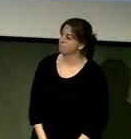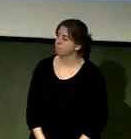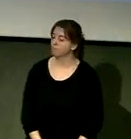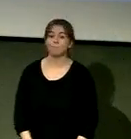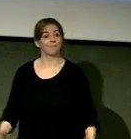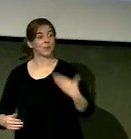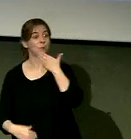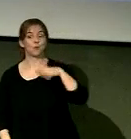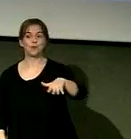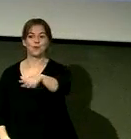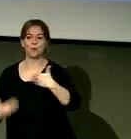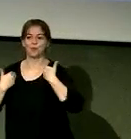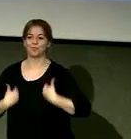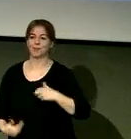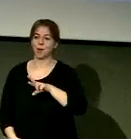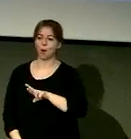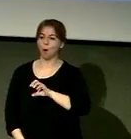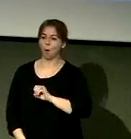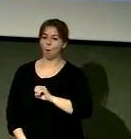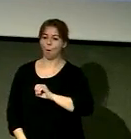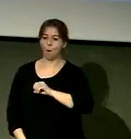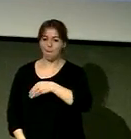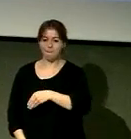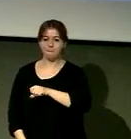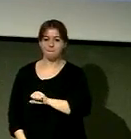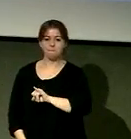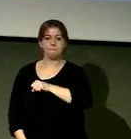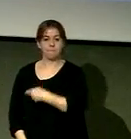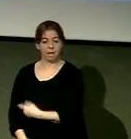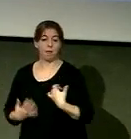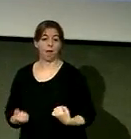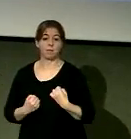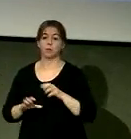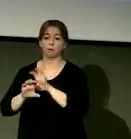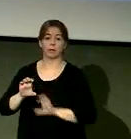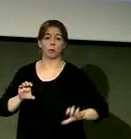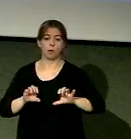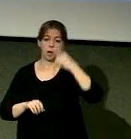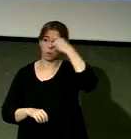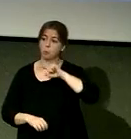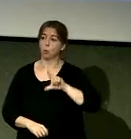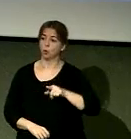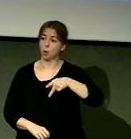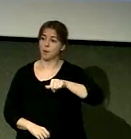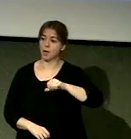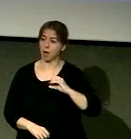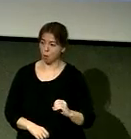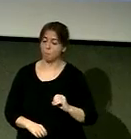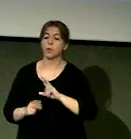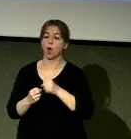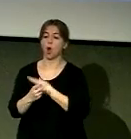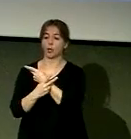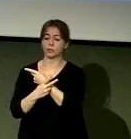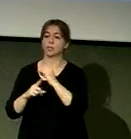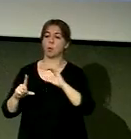Bien, bonjour à tous, donc je me présente, je suis Romain Magliola, je suis animateur territorial à la 2PAO, sur la partie ouest Occitanie.